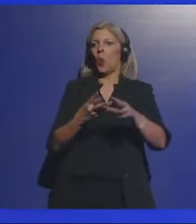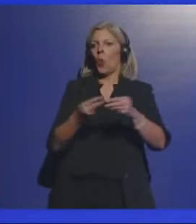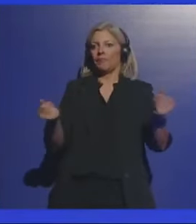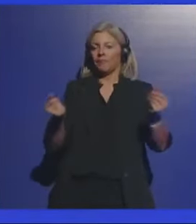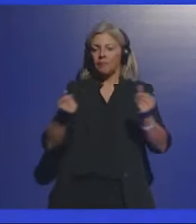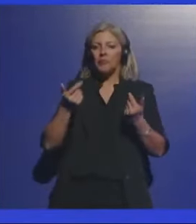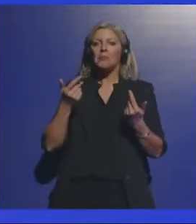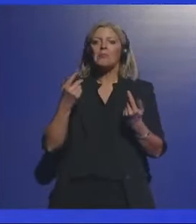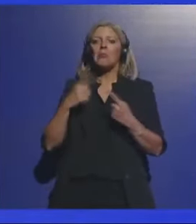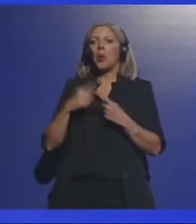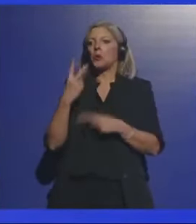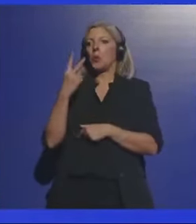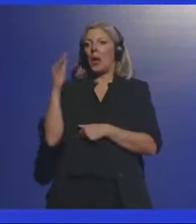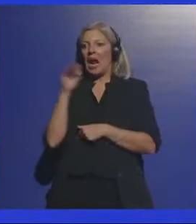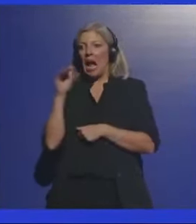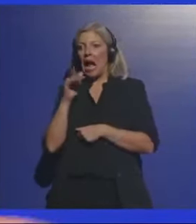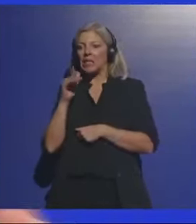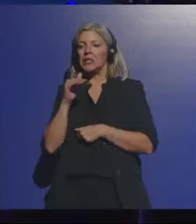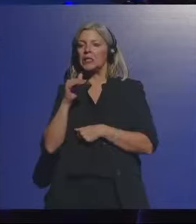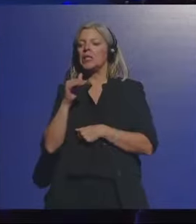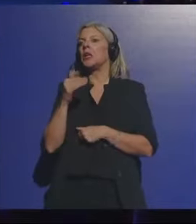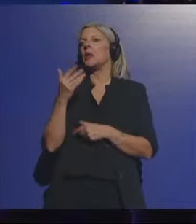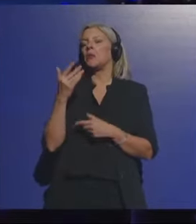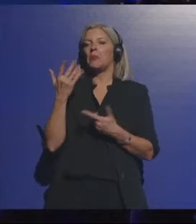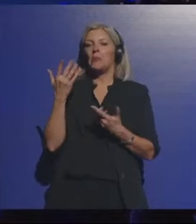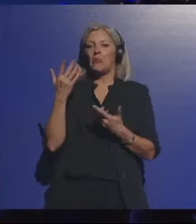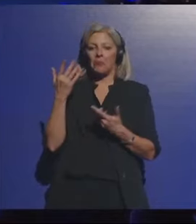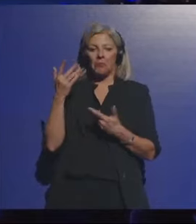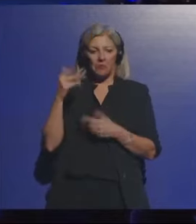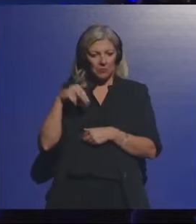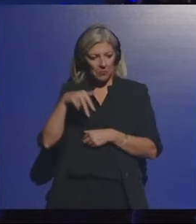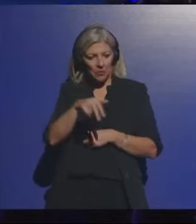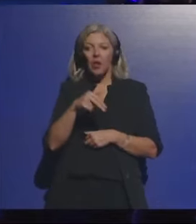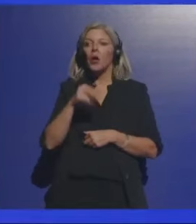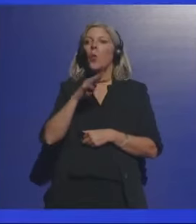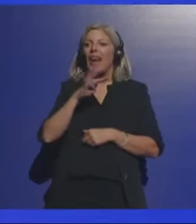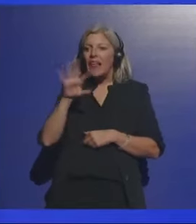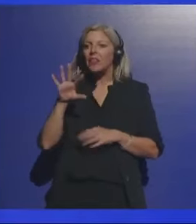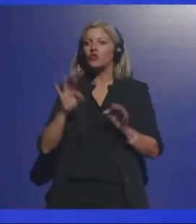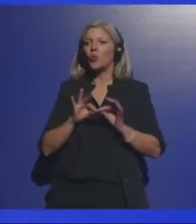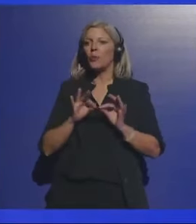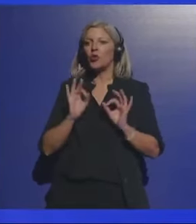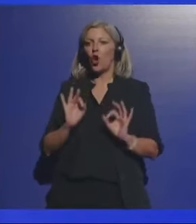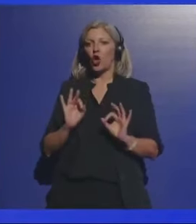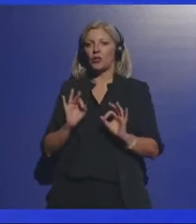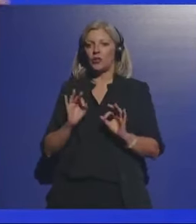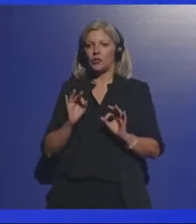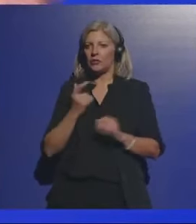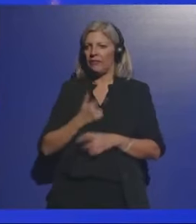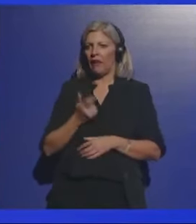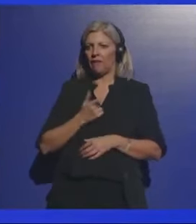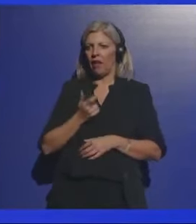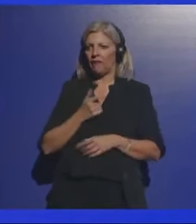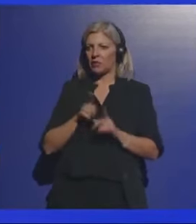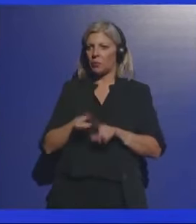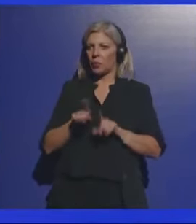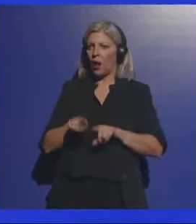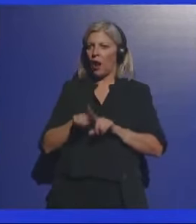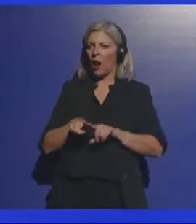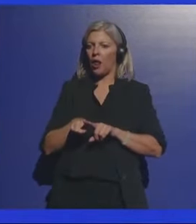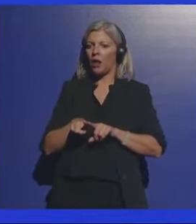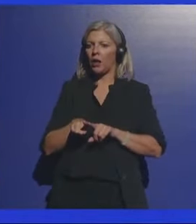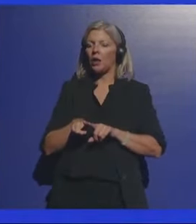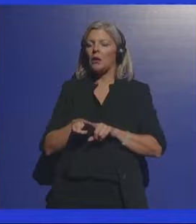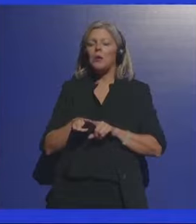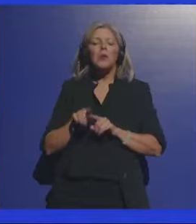passa due ragazzi di colore che almeno blu 45 minuti così dal nulla